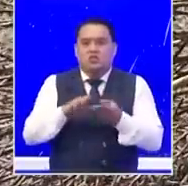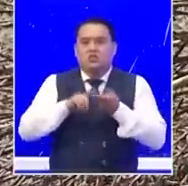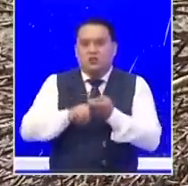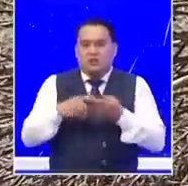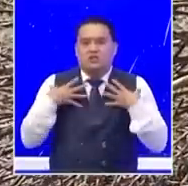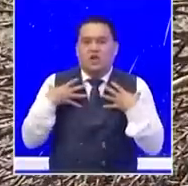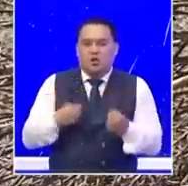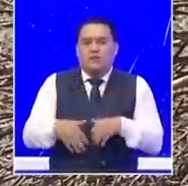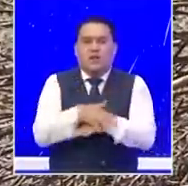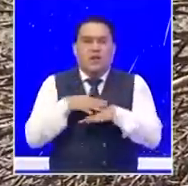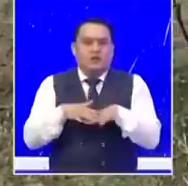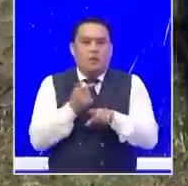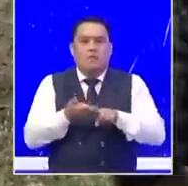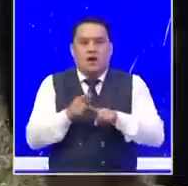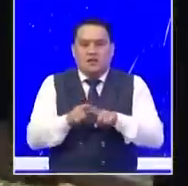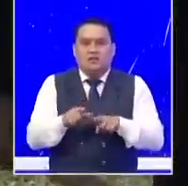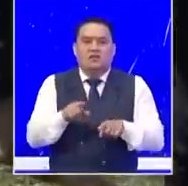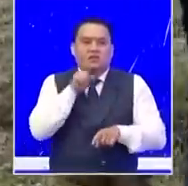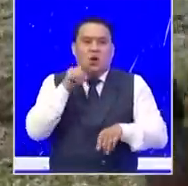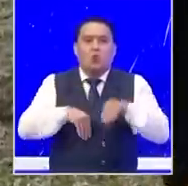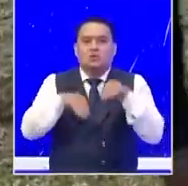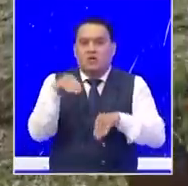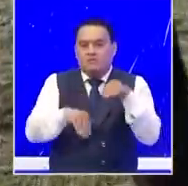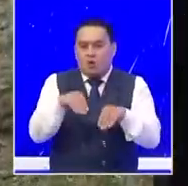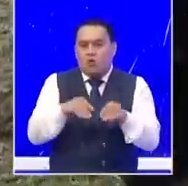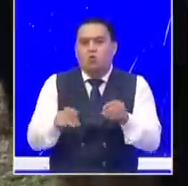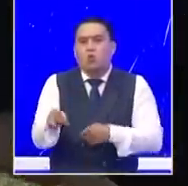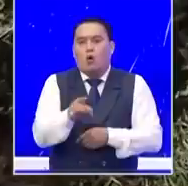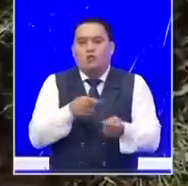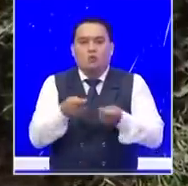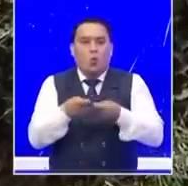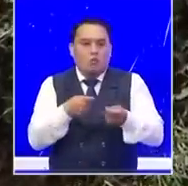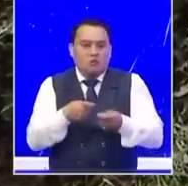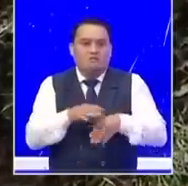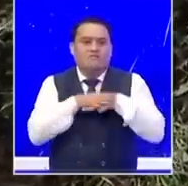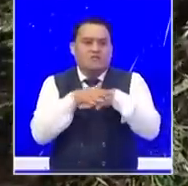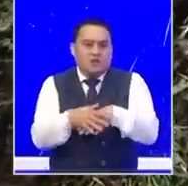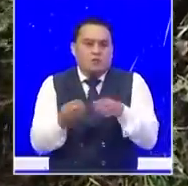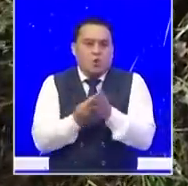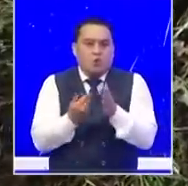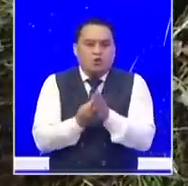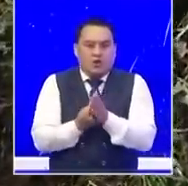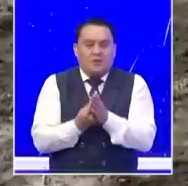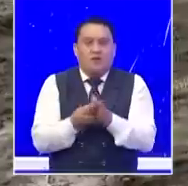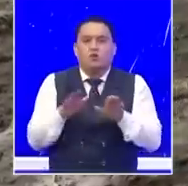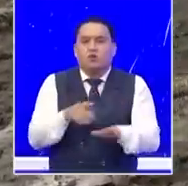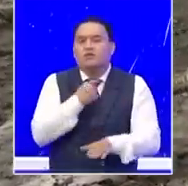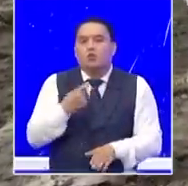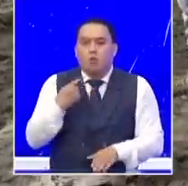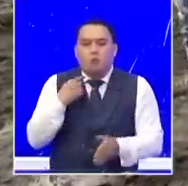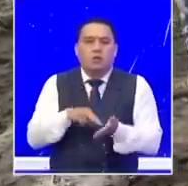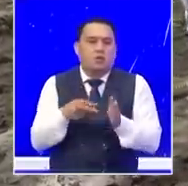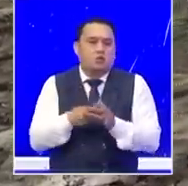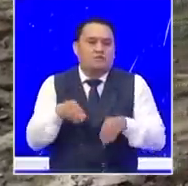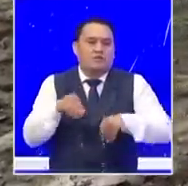и здоровье населения. Поэтому на озеленение населенных пунктов руководством области ежегодно выделяются бюджетные средства. Только в Талдыкургане